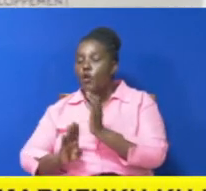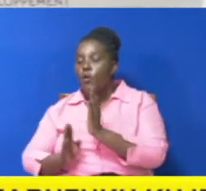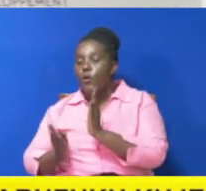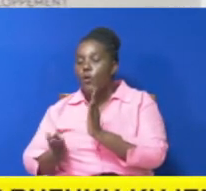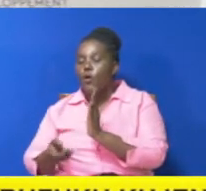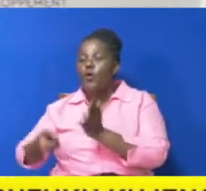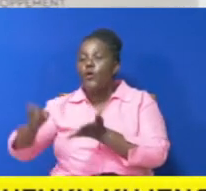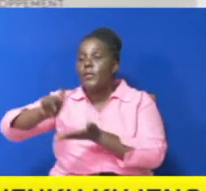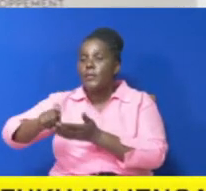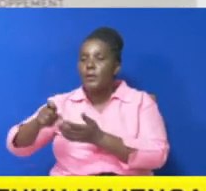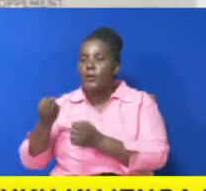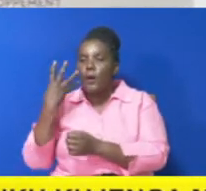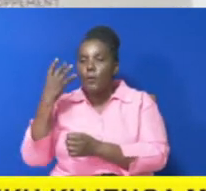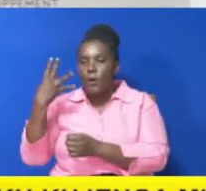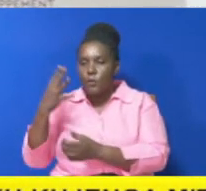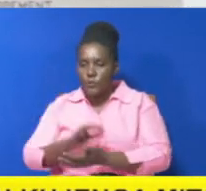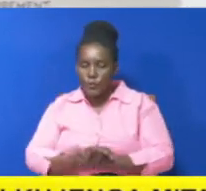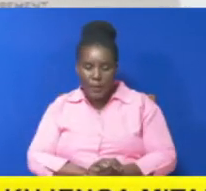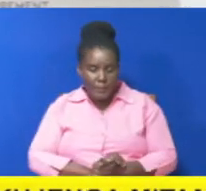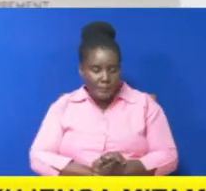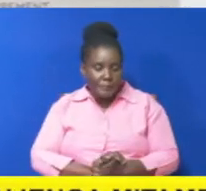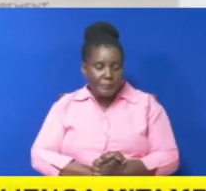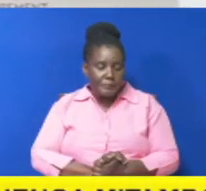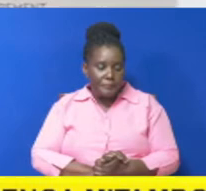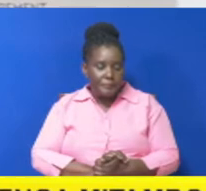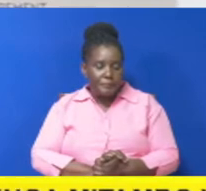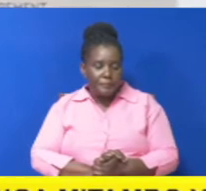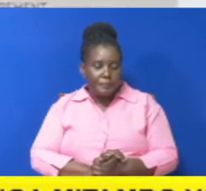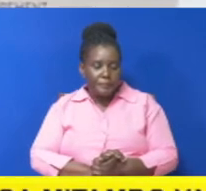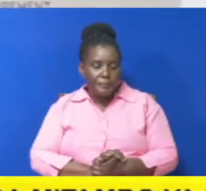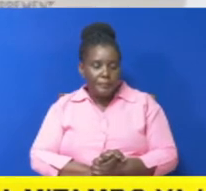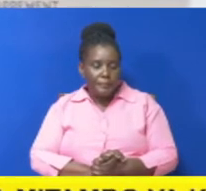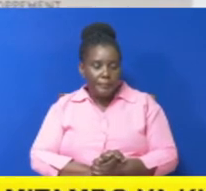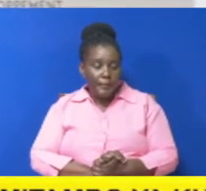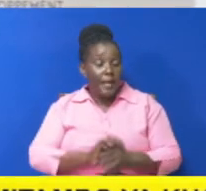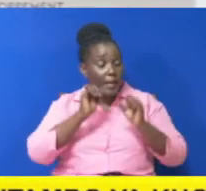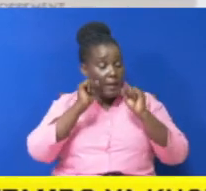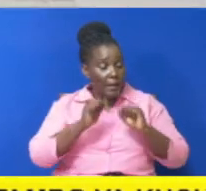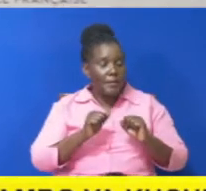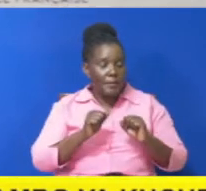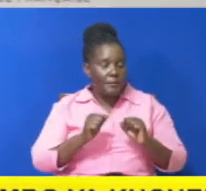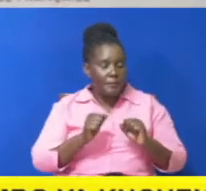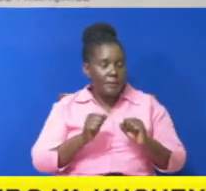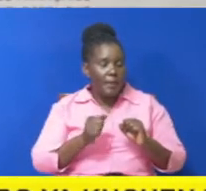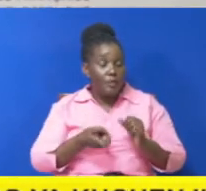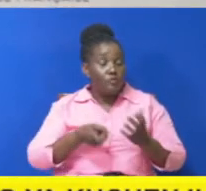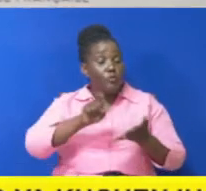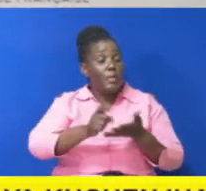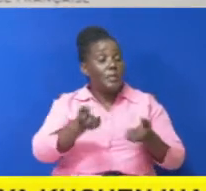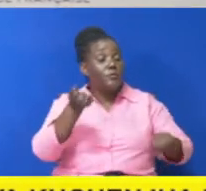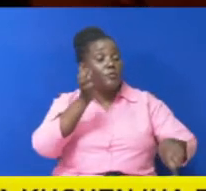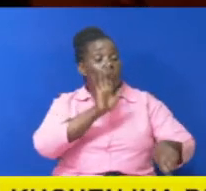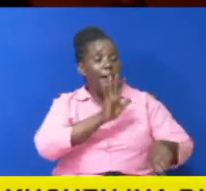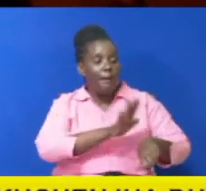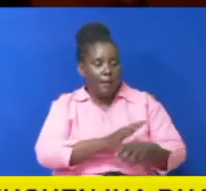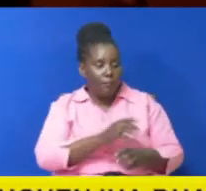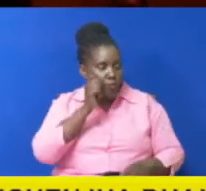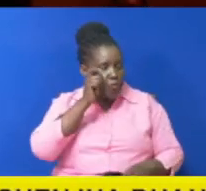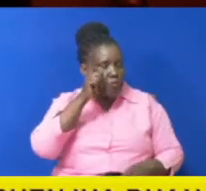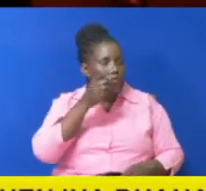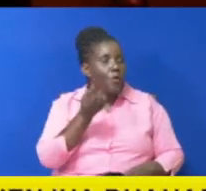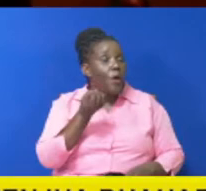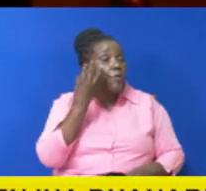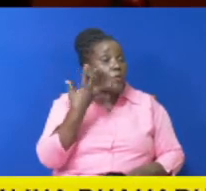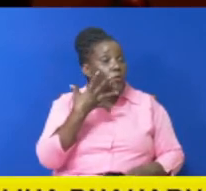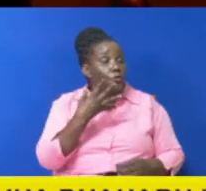jamii, pili kuongeza kiwango cha ugunduzi wa saratani katika hatua za mwanzo kabisa.